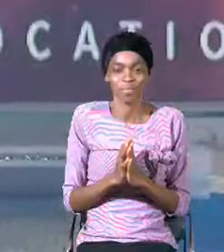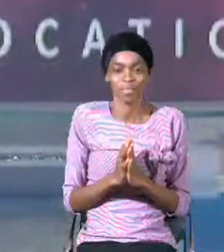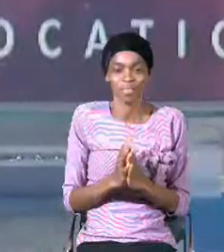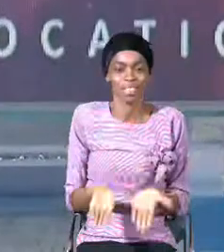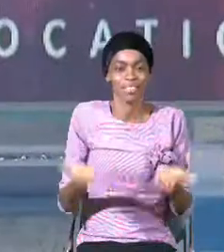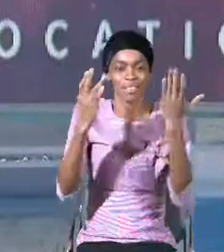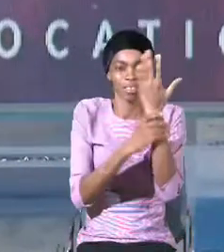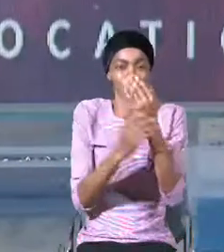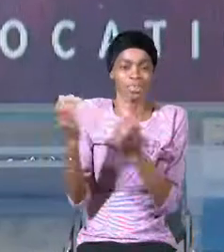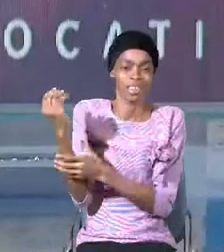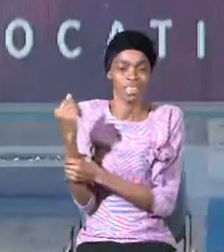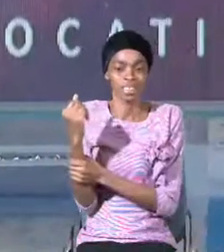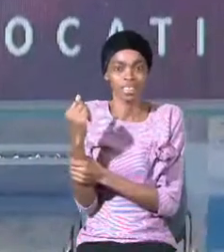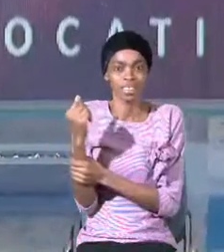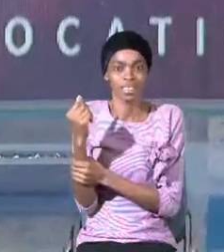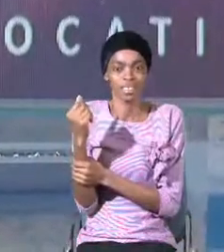Lève ta main